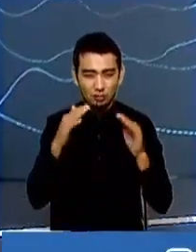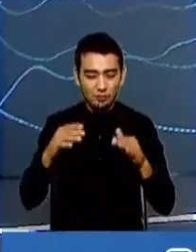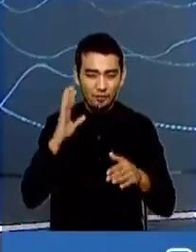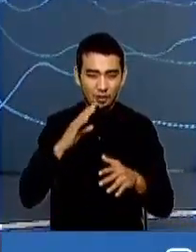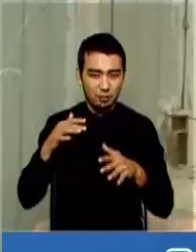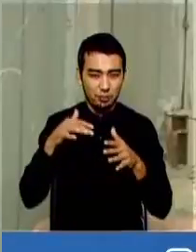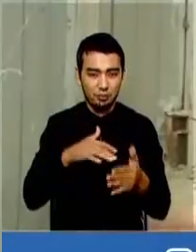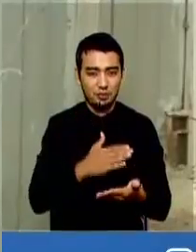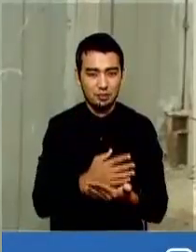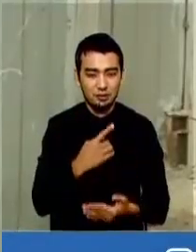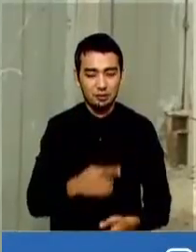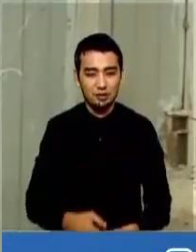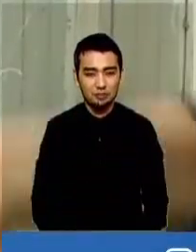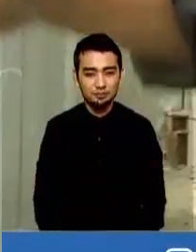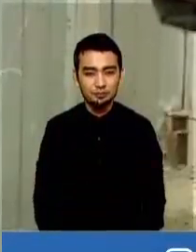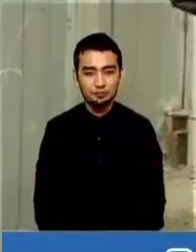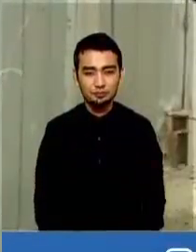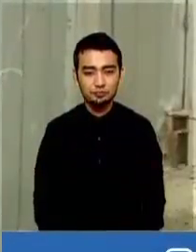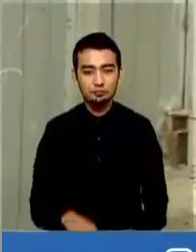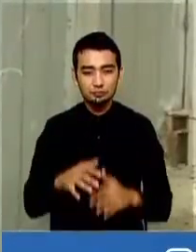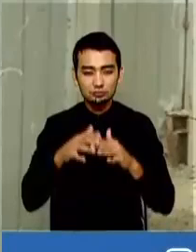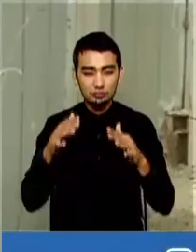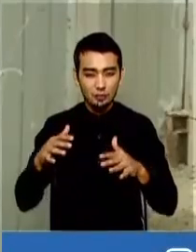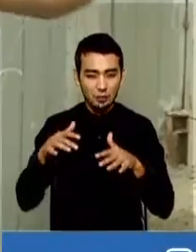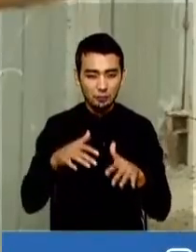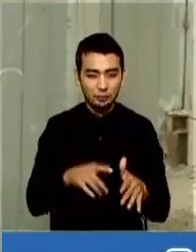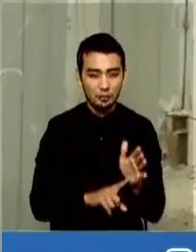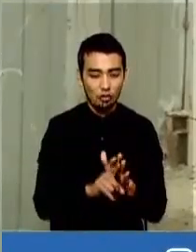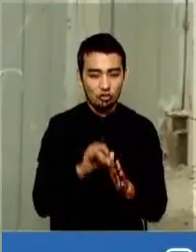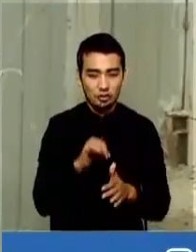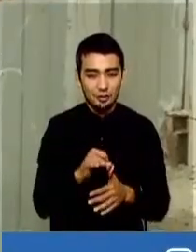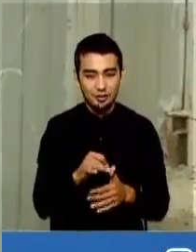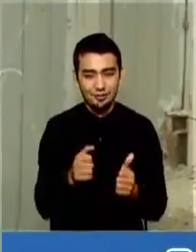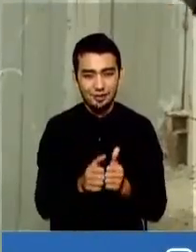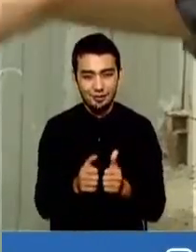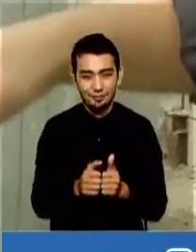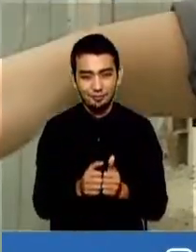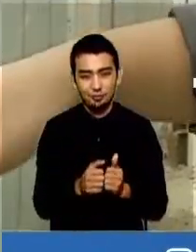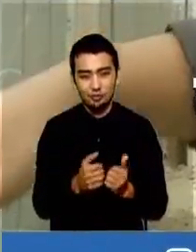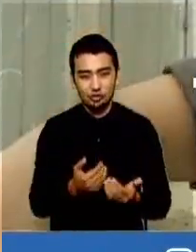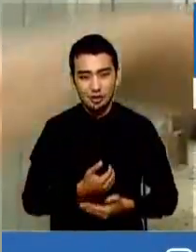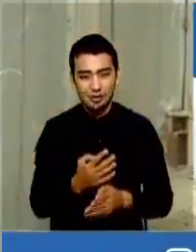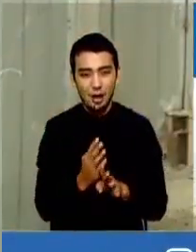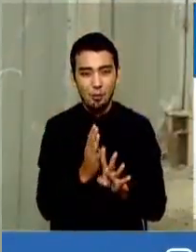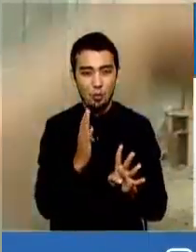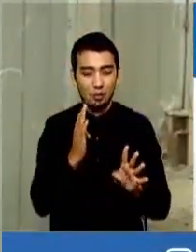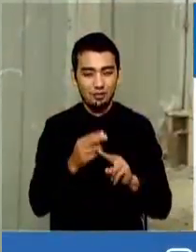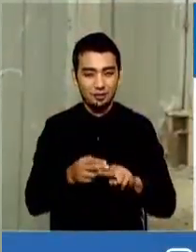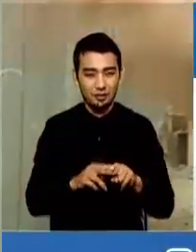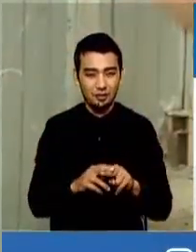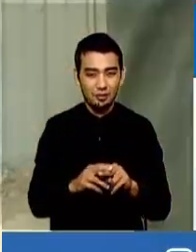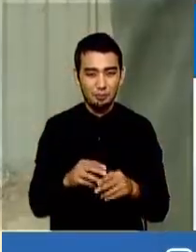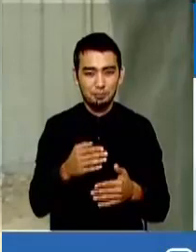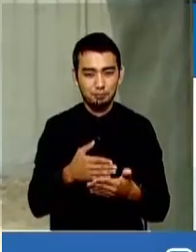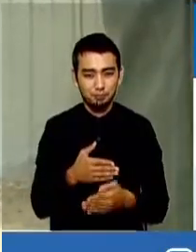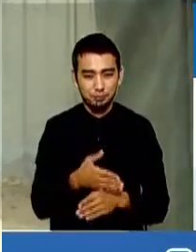дейді. Тау құлай бастады. Мына таудың жағалауында тұрып жатқан заборлардың бәрі